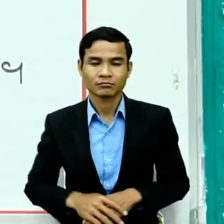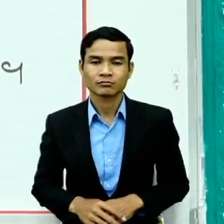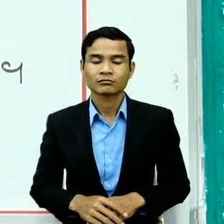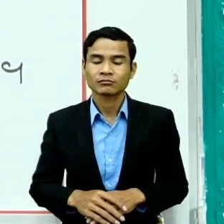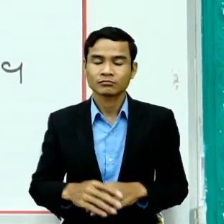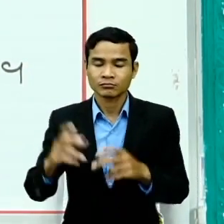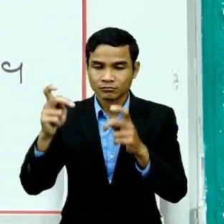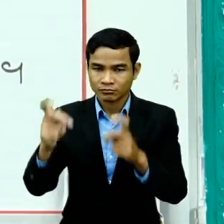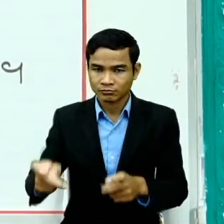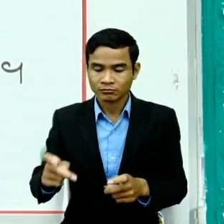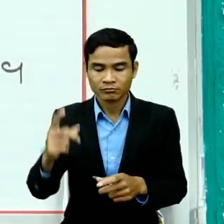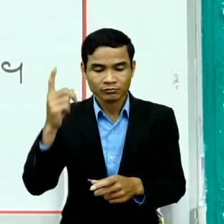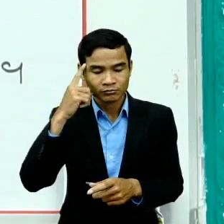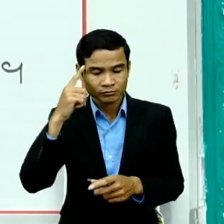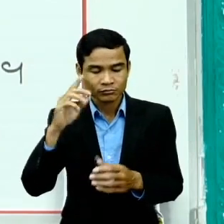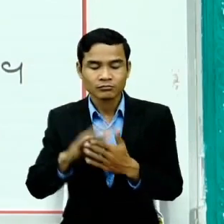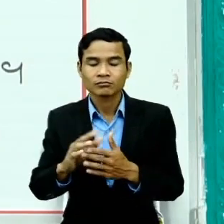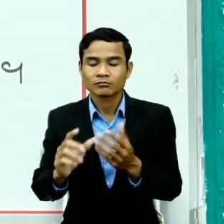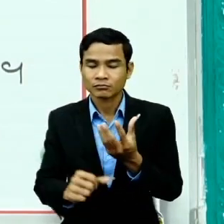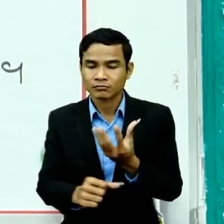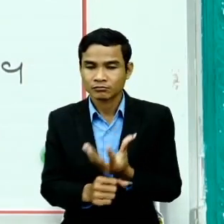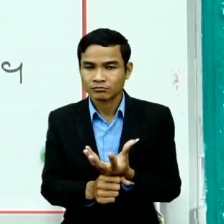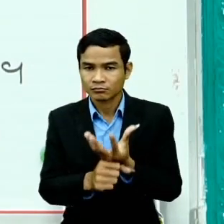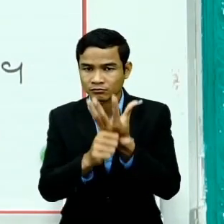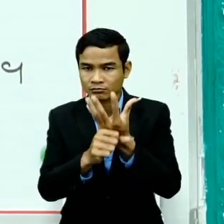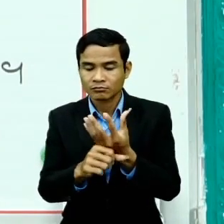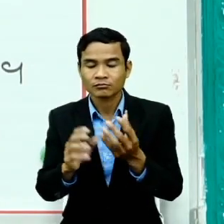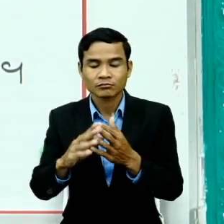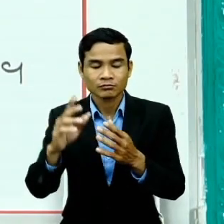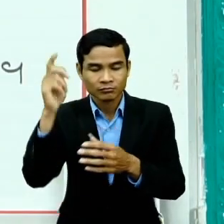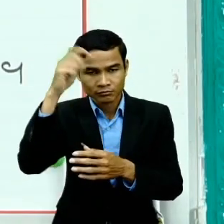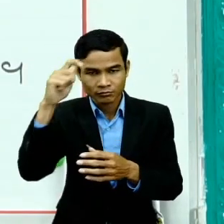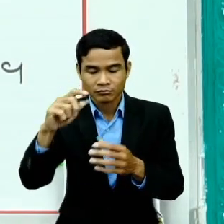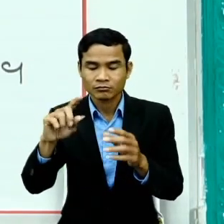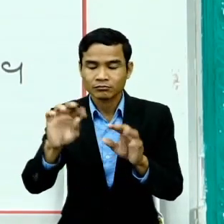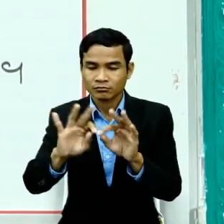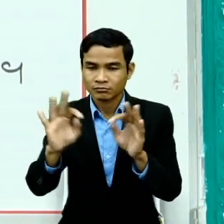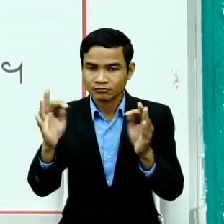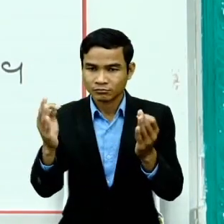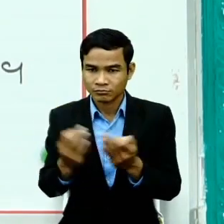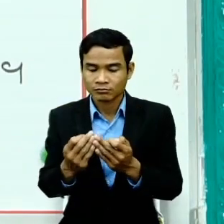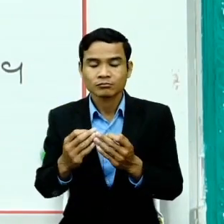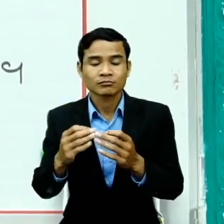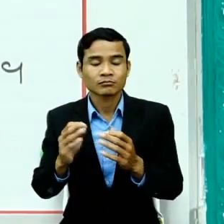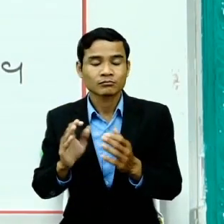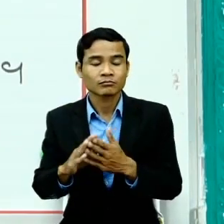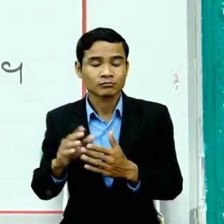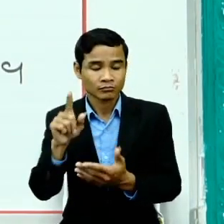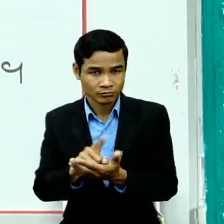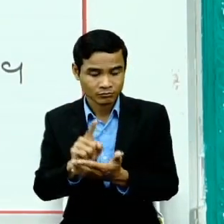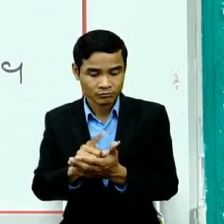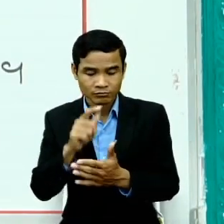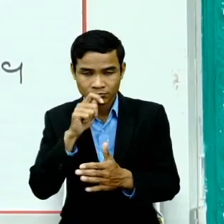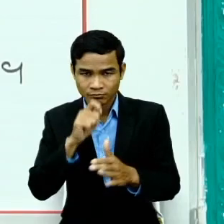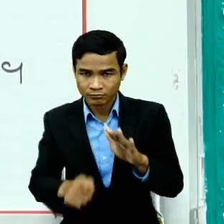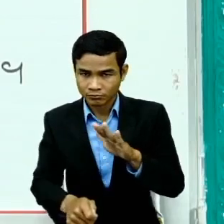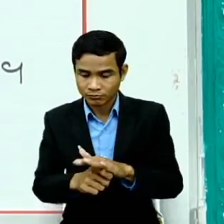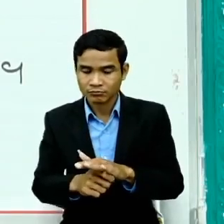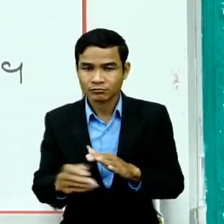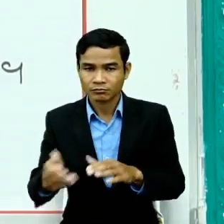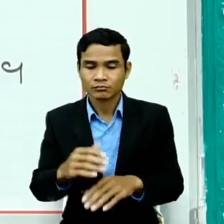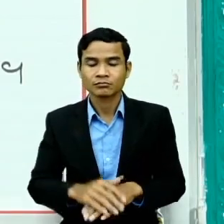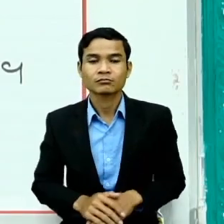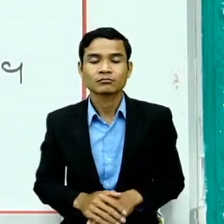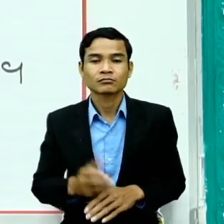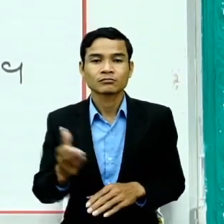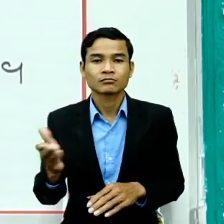quát chế tầm cá rương nông cổ xa chìa ca sầm ngăn. Ai